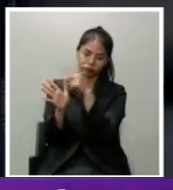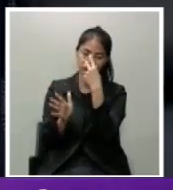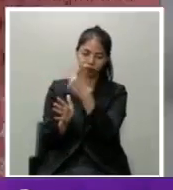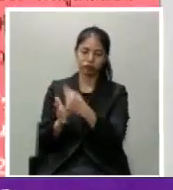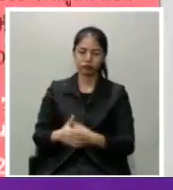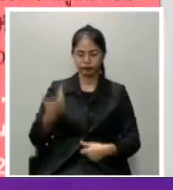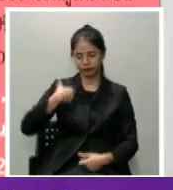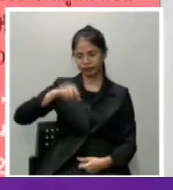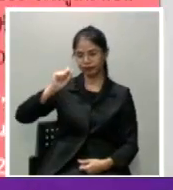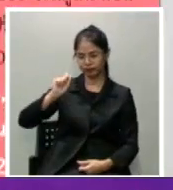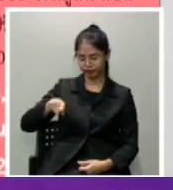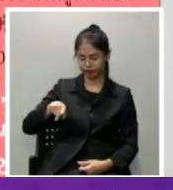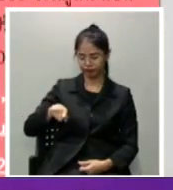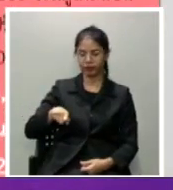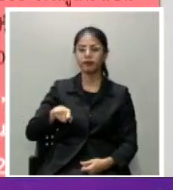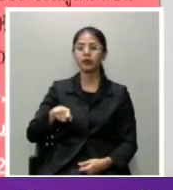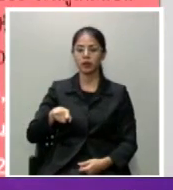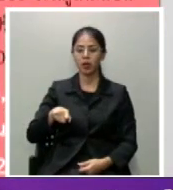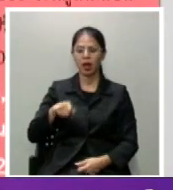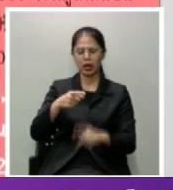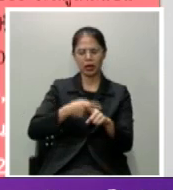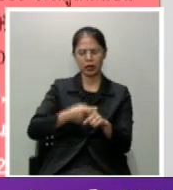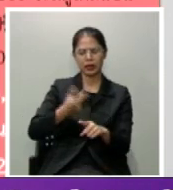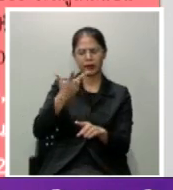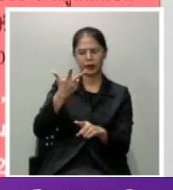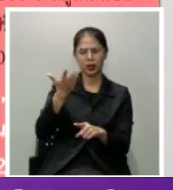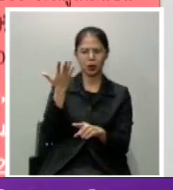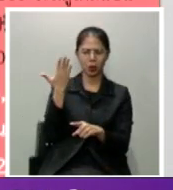ศาลจะต้องปรับเมื่อ3เดือนที่แล้ว